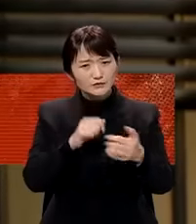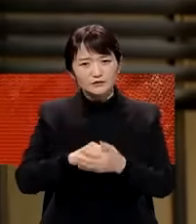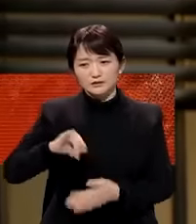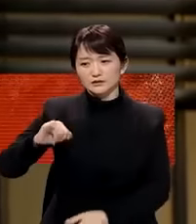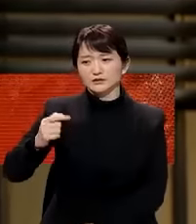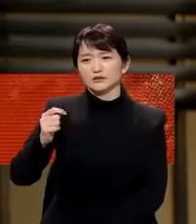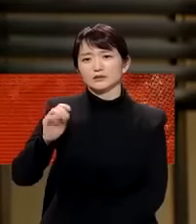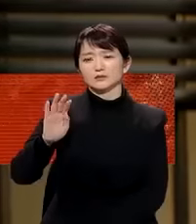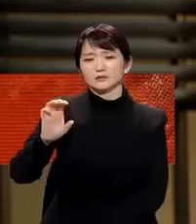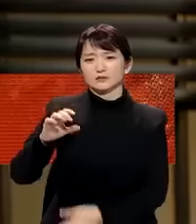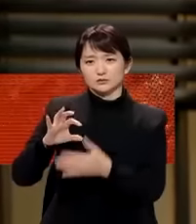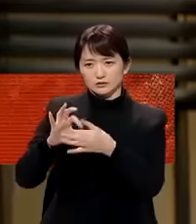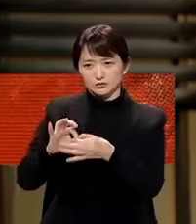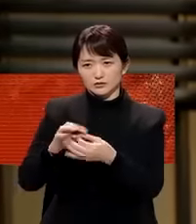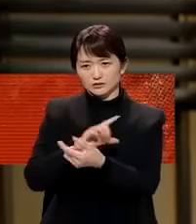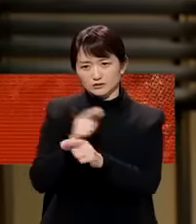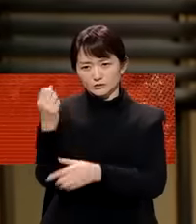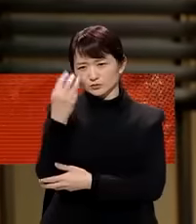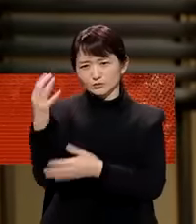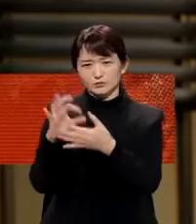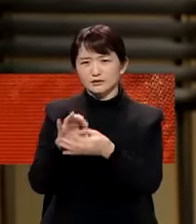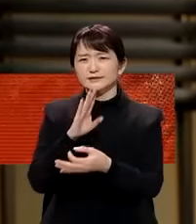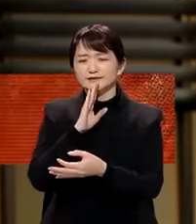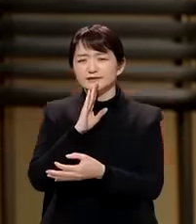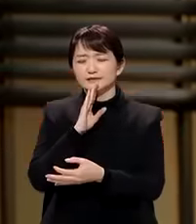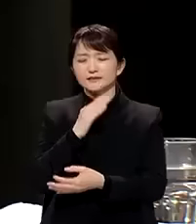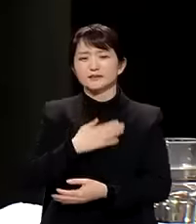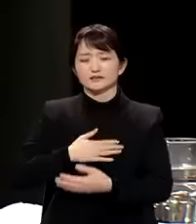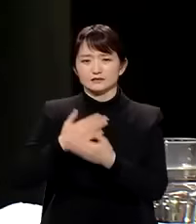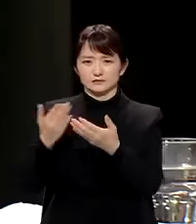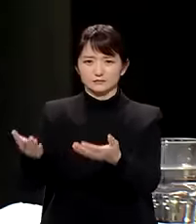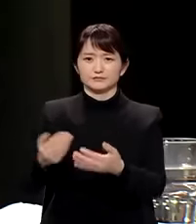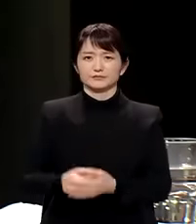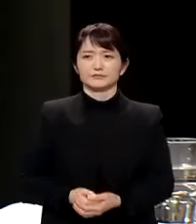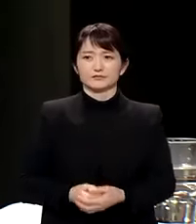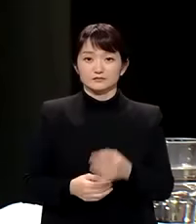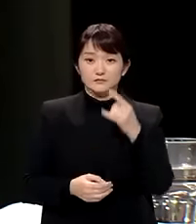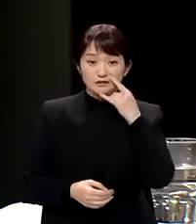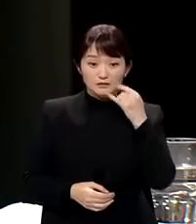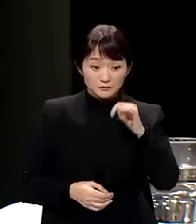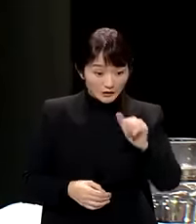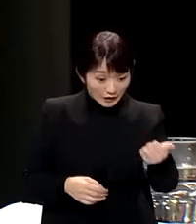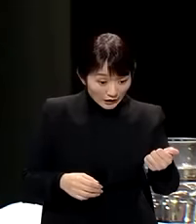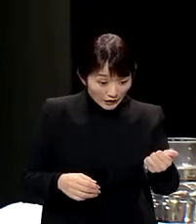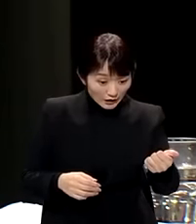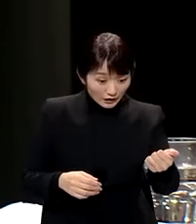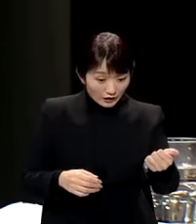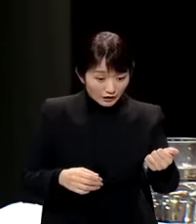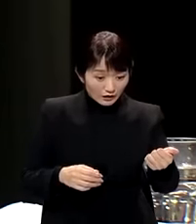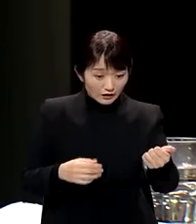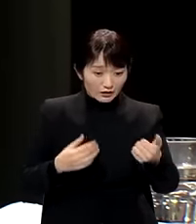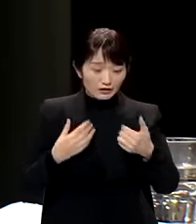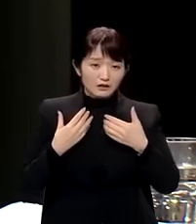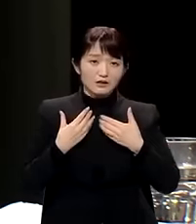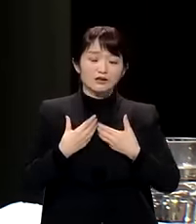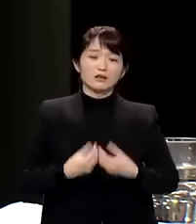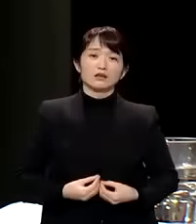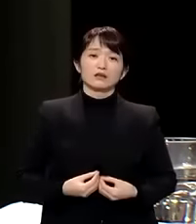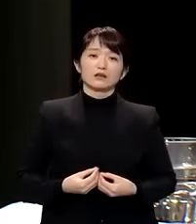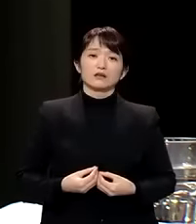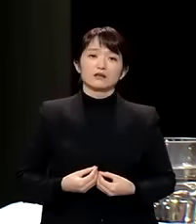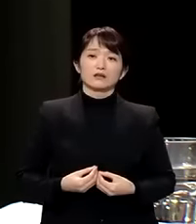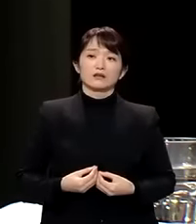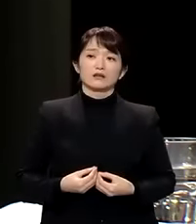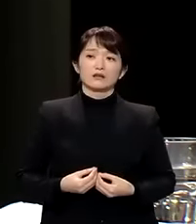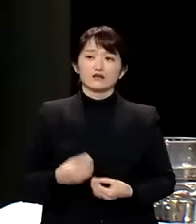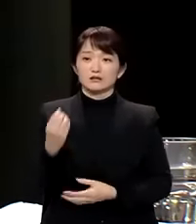언론을 찾아서이 사실을 전하기 시작했던 거죠 어머니를 갑자기 잃은 것도 허망한 언론사들을